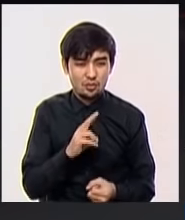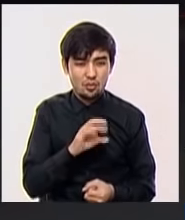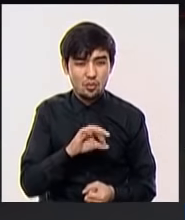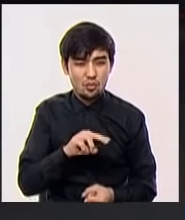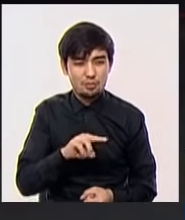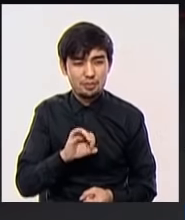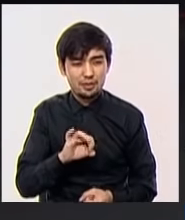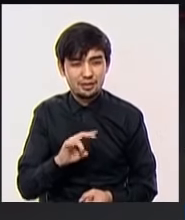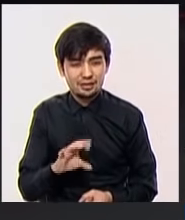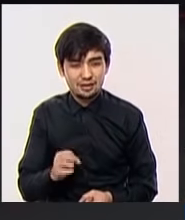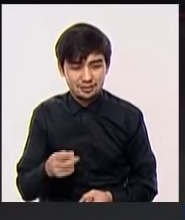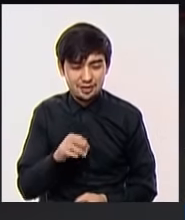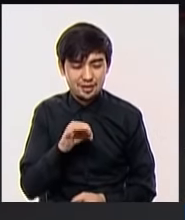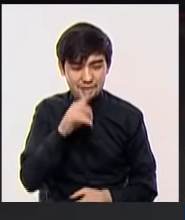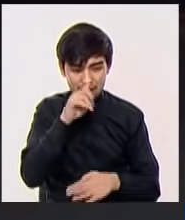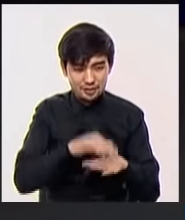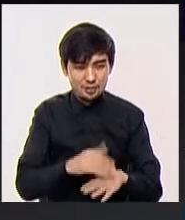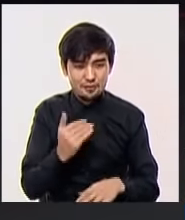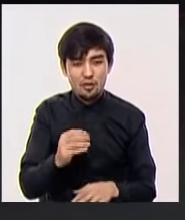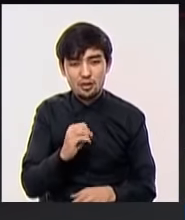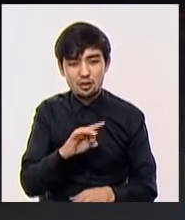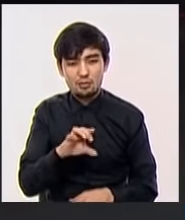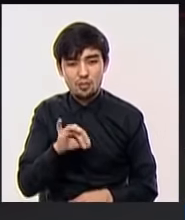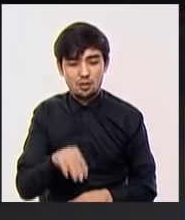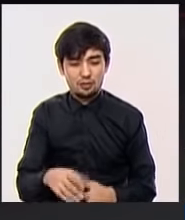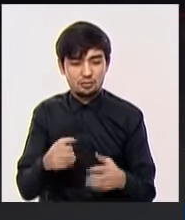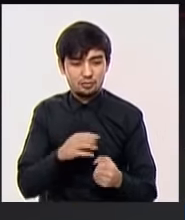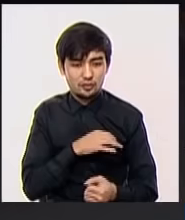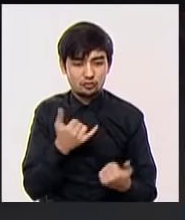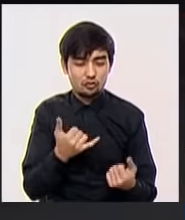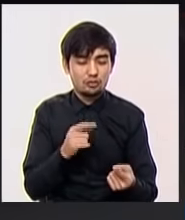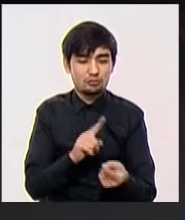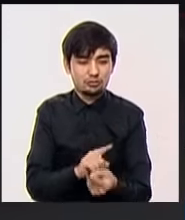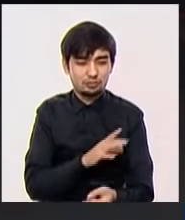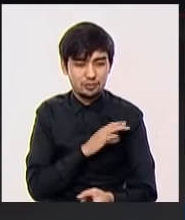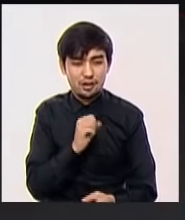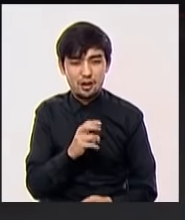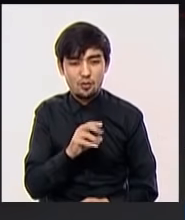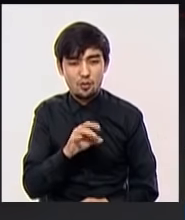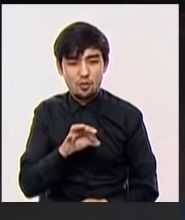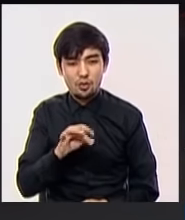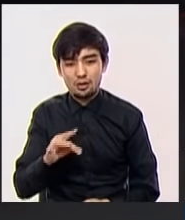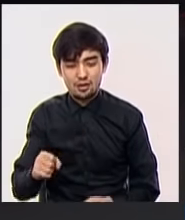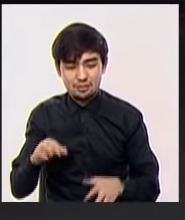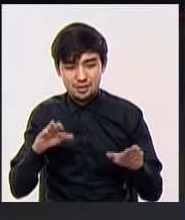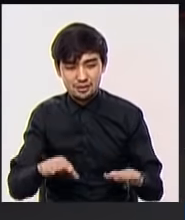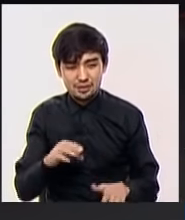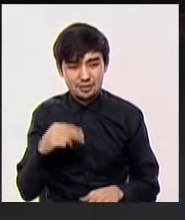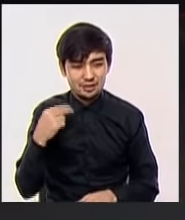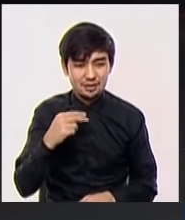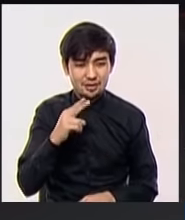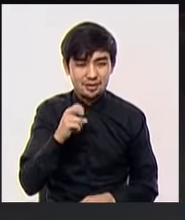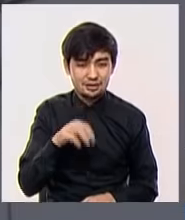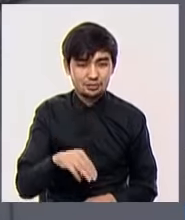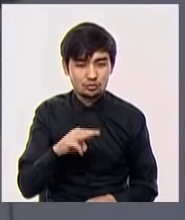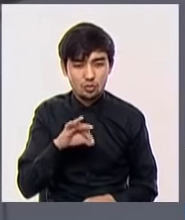этом рассказала ким мегаполиса ерболат досаев сегодня он встретился в аккорде с президентом касым-жомарт токаев им